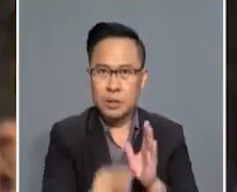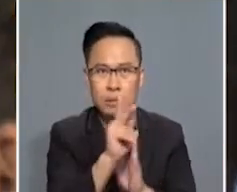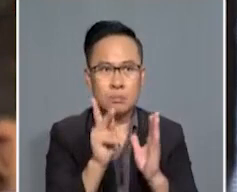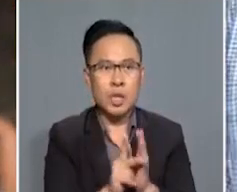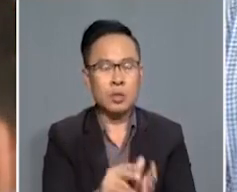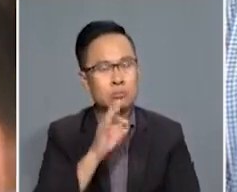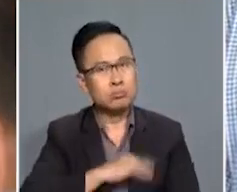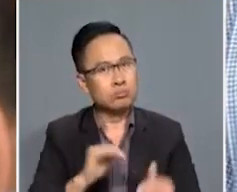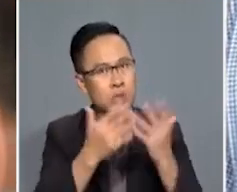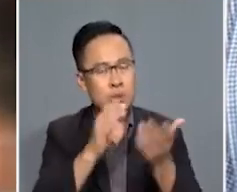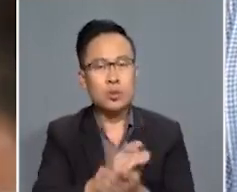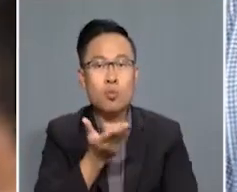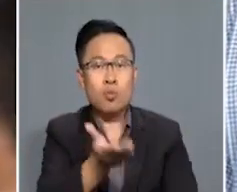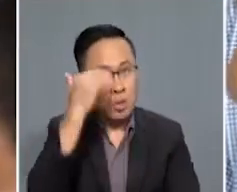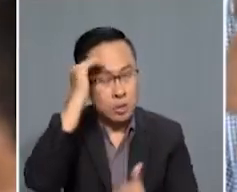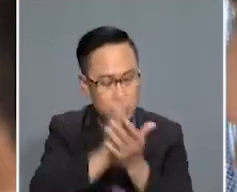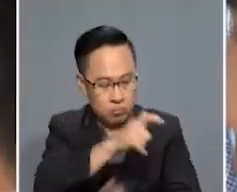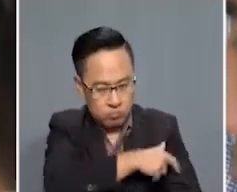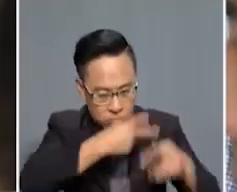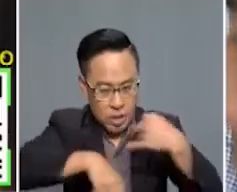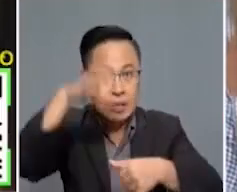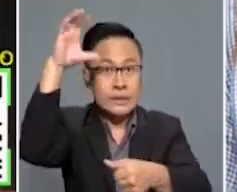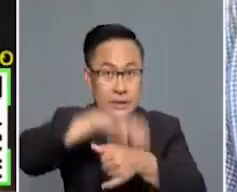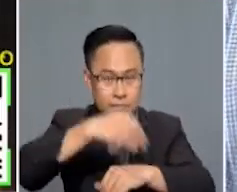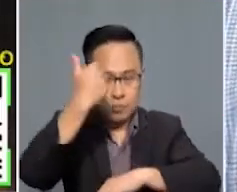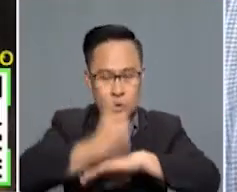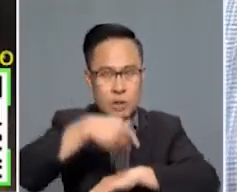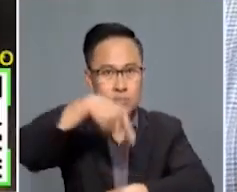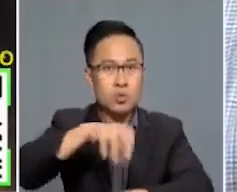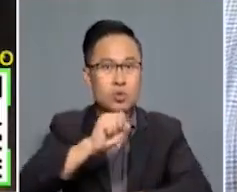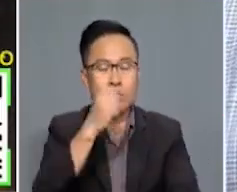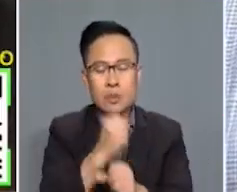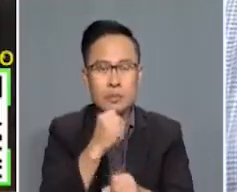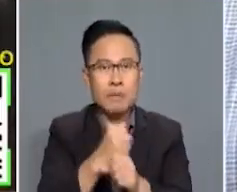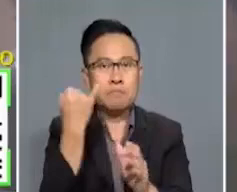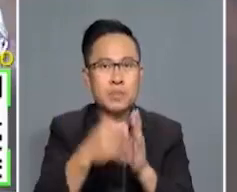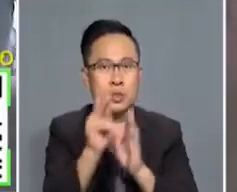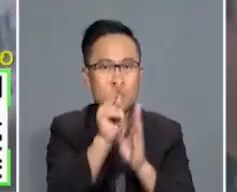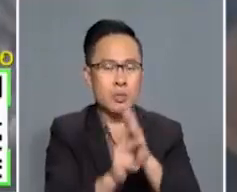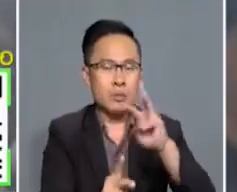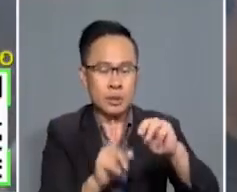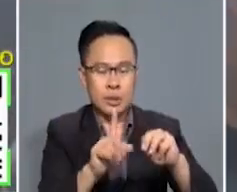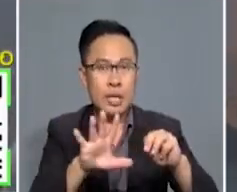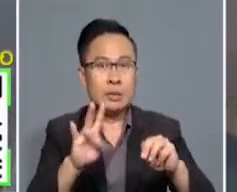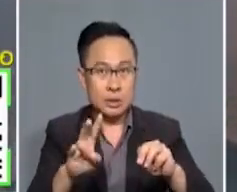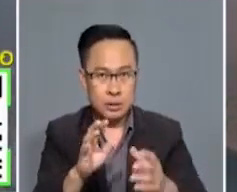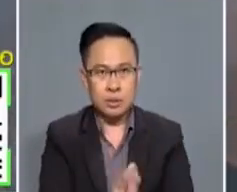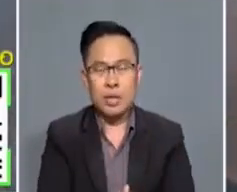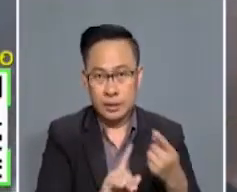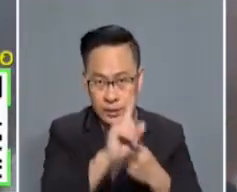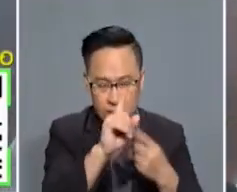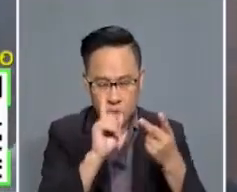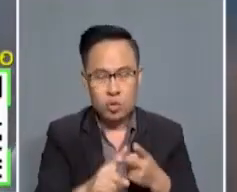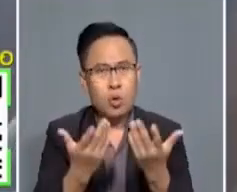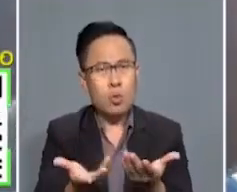ทำความผิดเรียกรับเงินทอนจากวัดพร้อมติ่งการทำงานของพนักงานสอบสวนถึงการเร่งดำเนินคดีกับอดีตพระผู้ใหญ่นะคะ